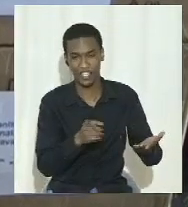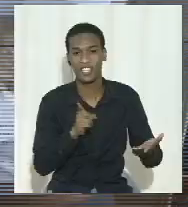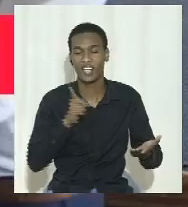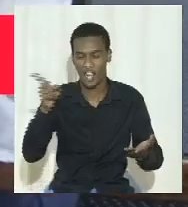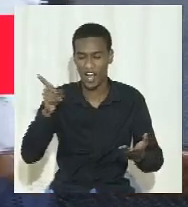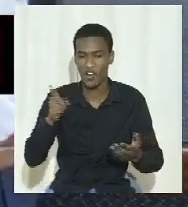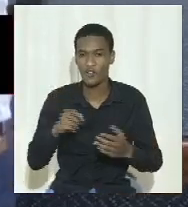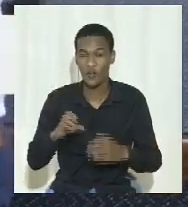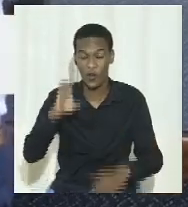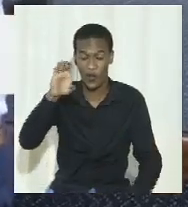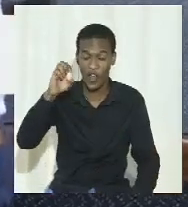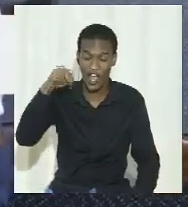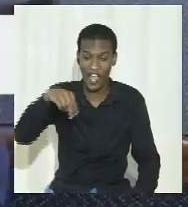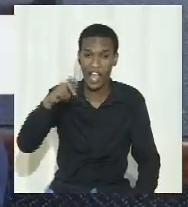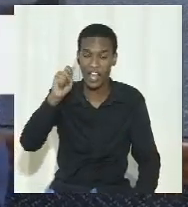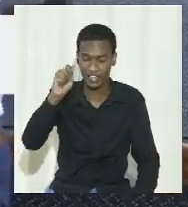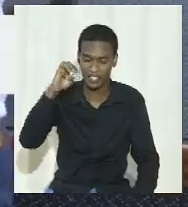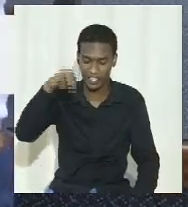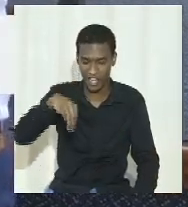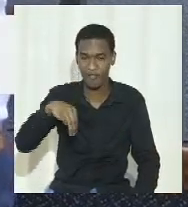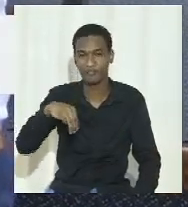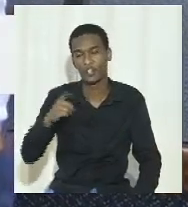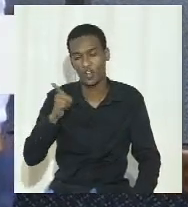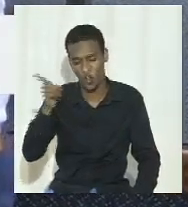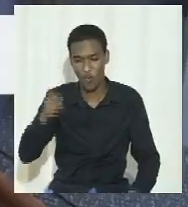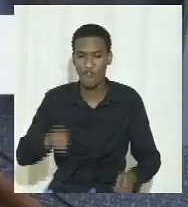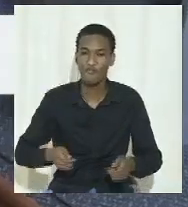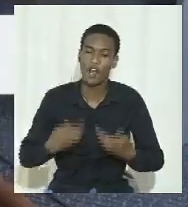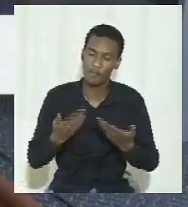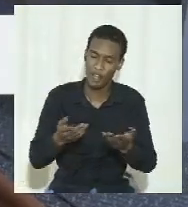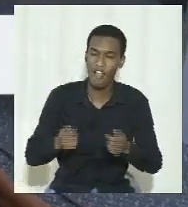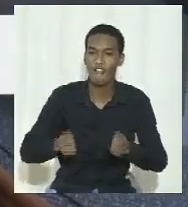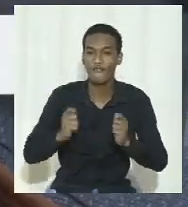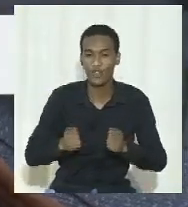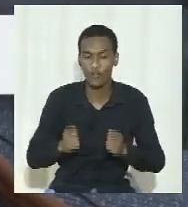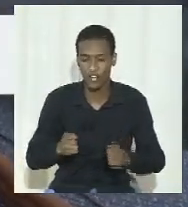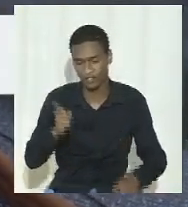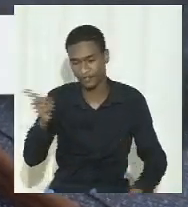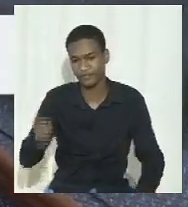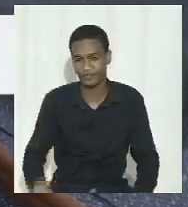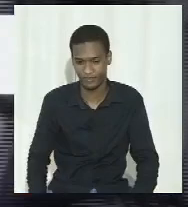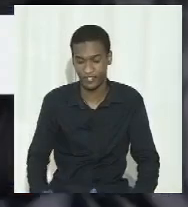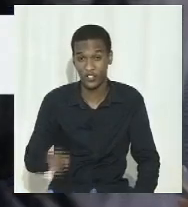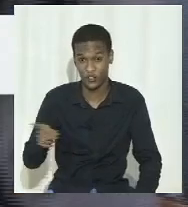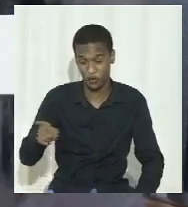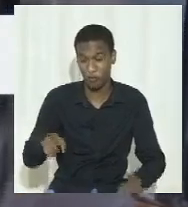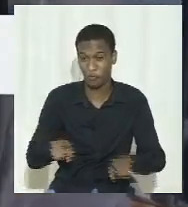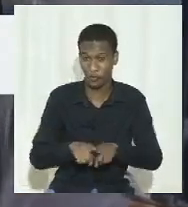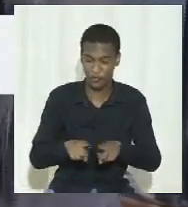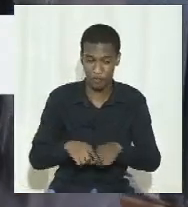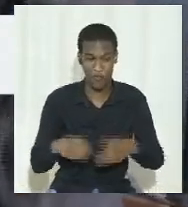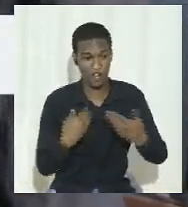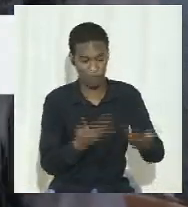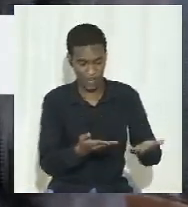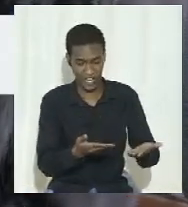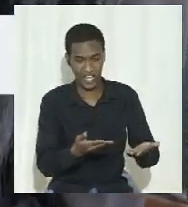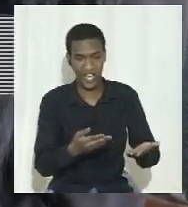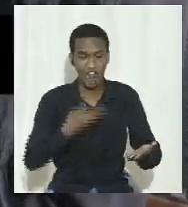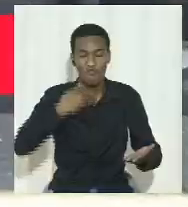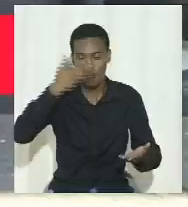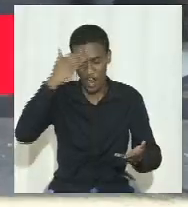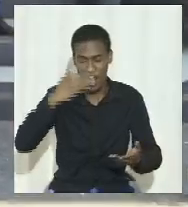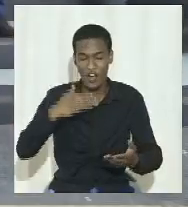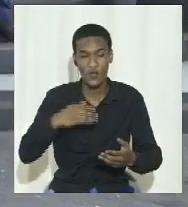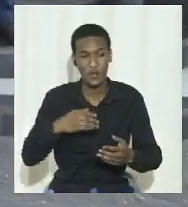any ENAM ireto fitaovana ireto entina miaro ireo mpanaraha-maso ny asa na ny inspecteur